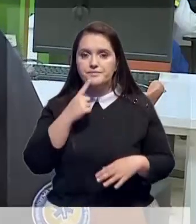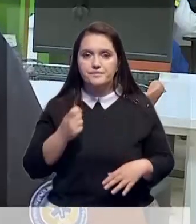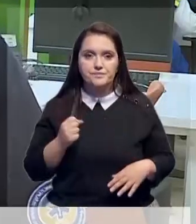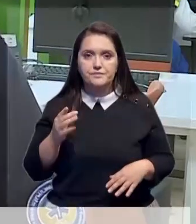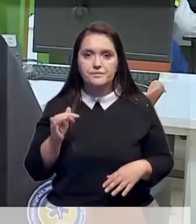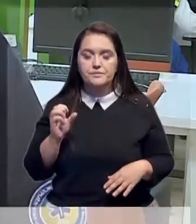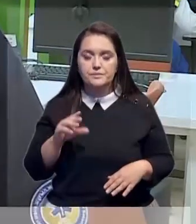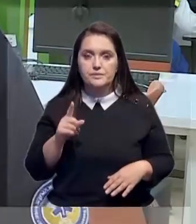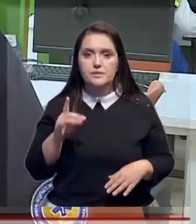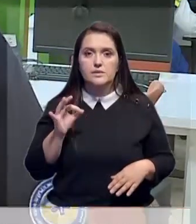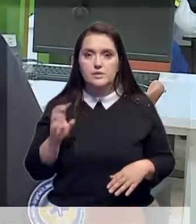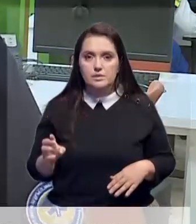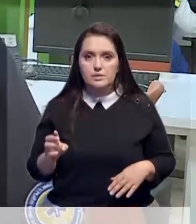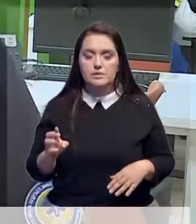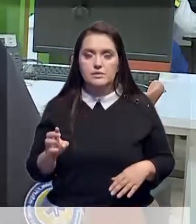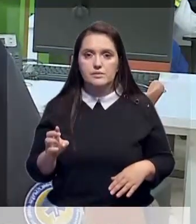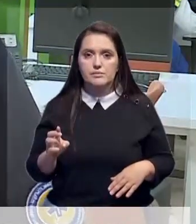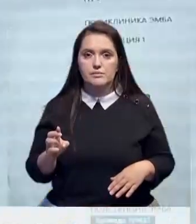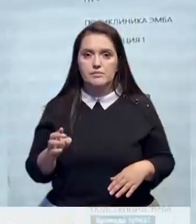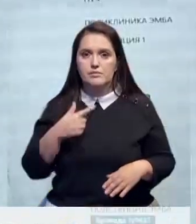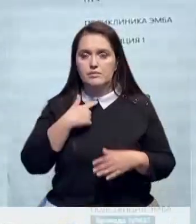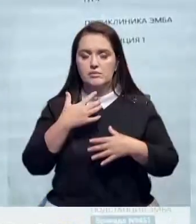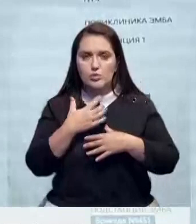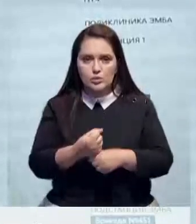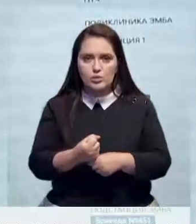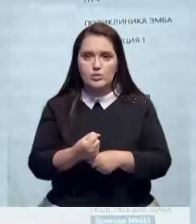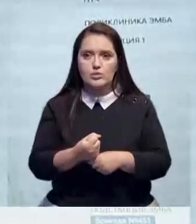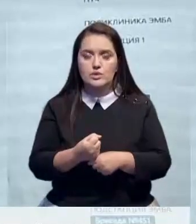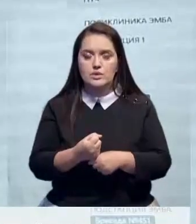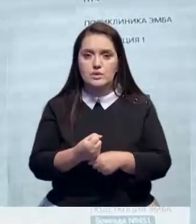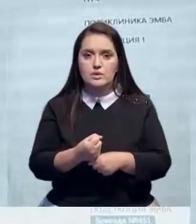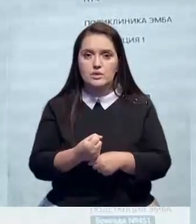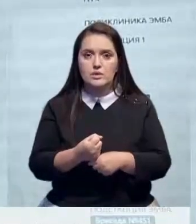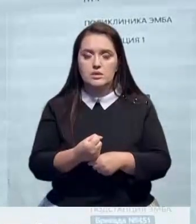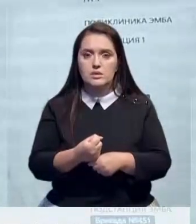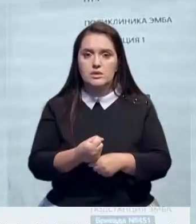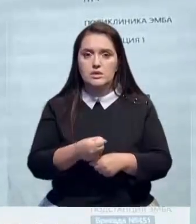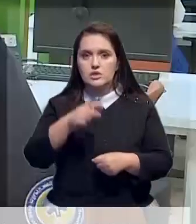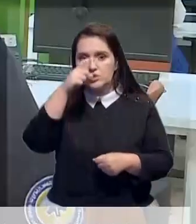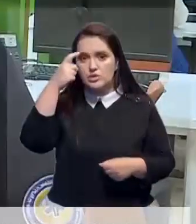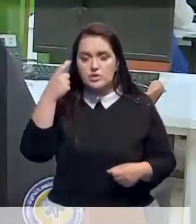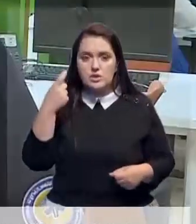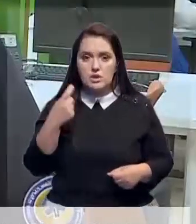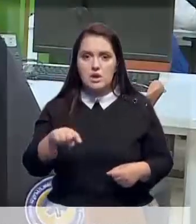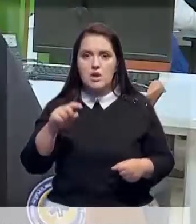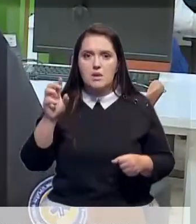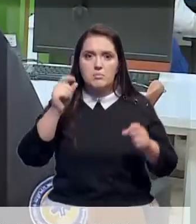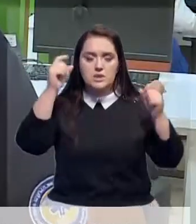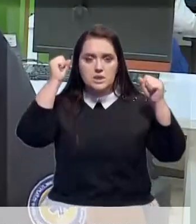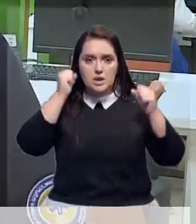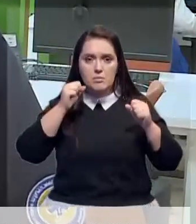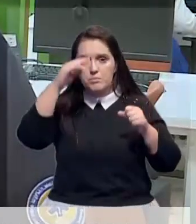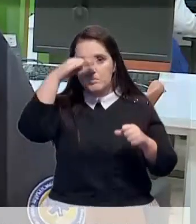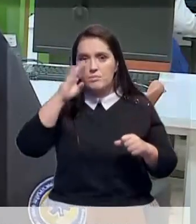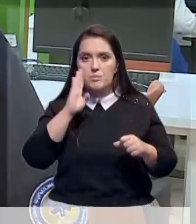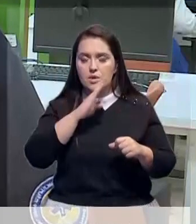диабетом, зобом. Вот обычно же они удушие, у них вот это жару не переносят. Дети, ну, жарко же сейчас, без головного убора ходят, родители